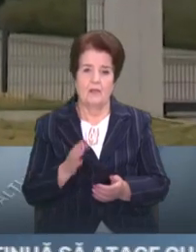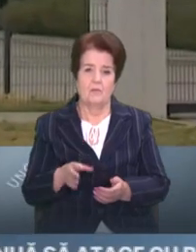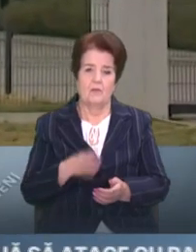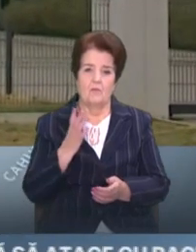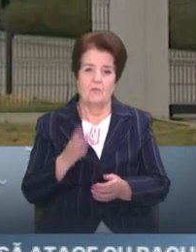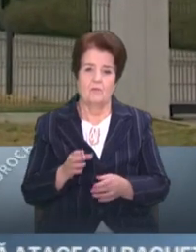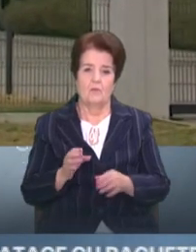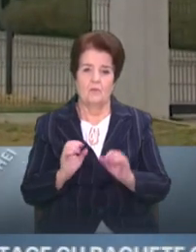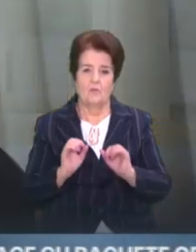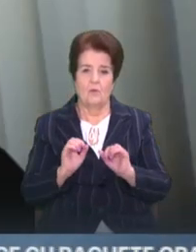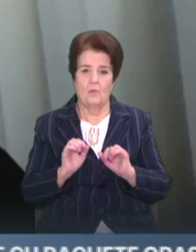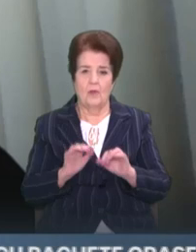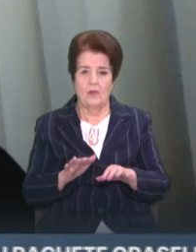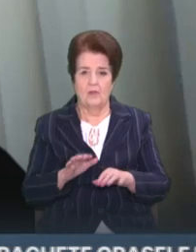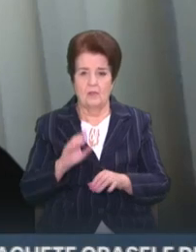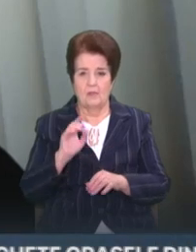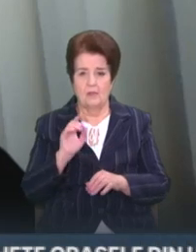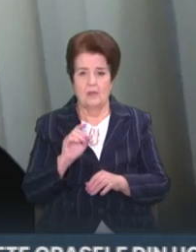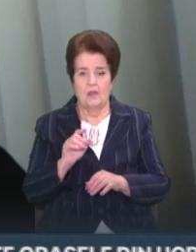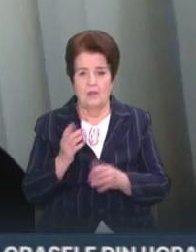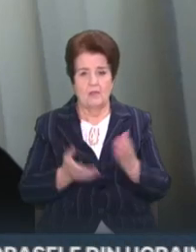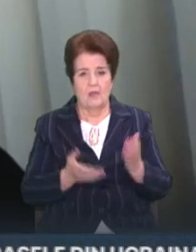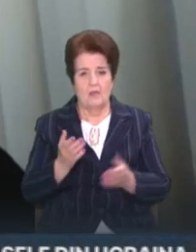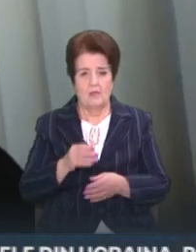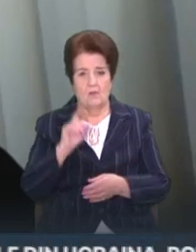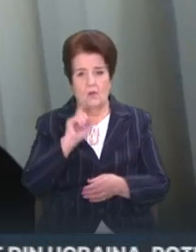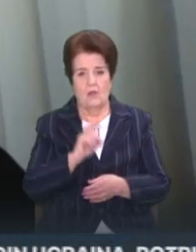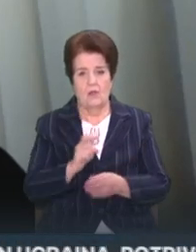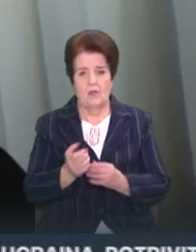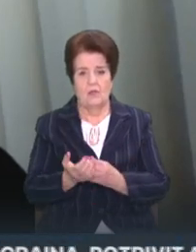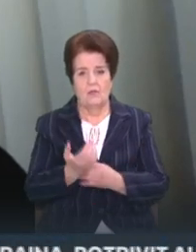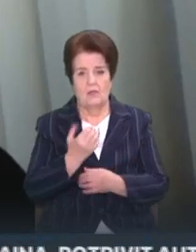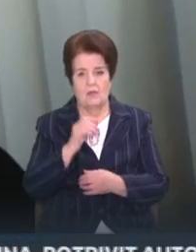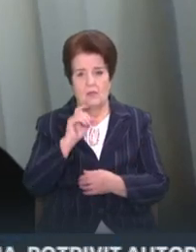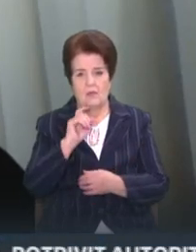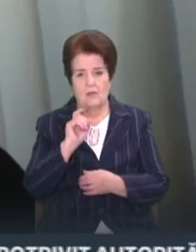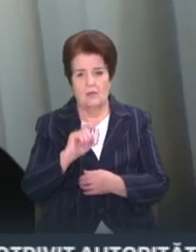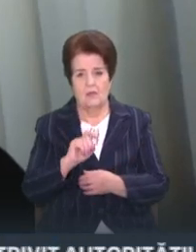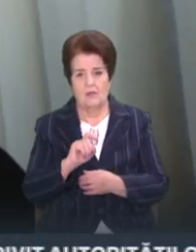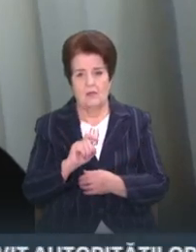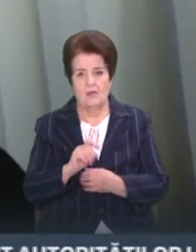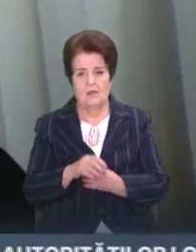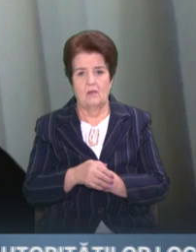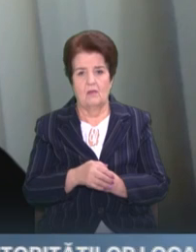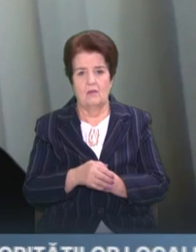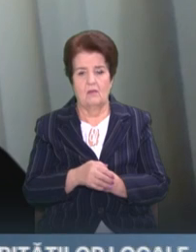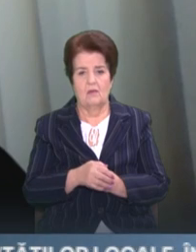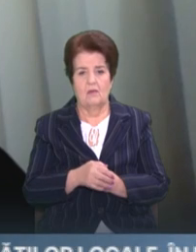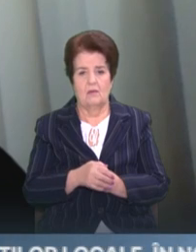date, Ucraina, Federația Rusă a demonstrat că este în stare să distrugă sau